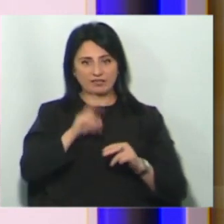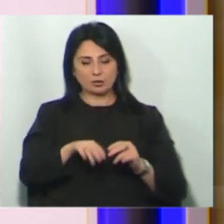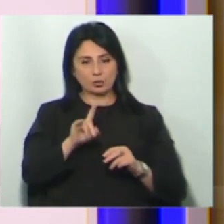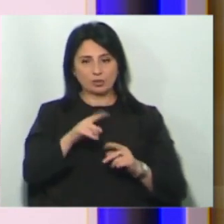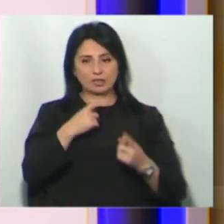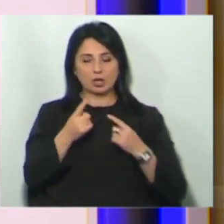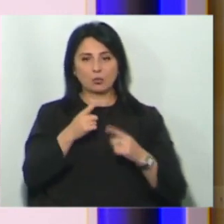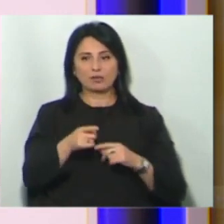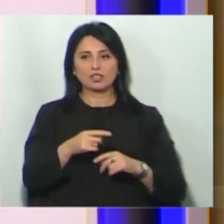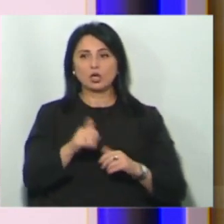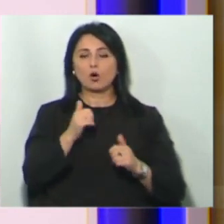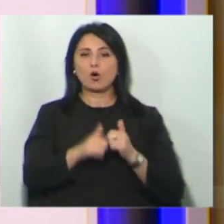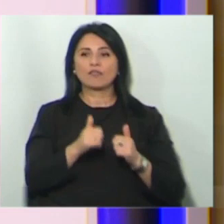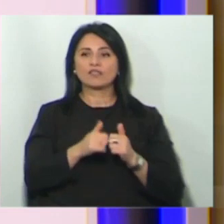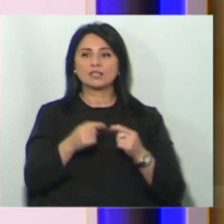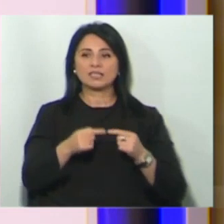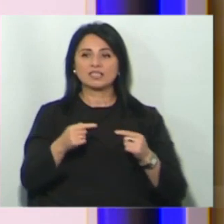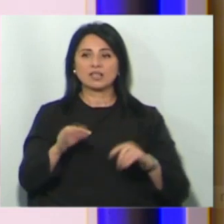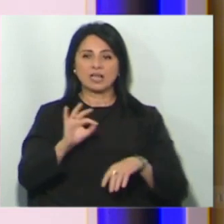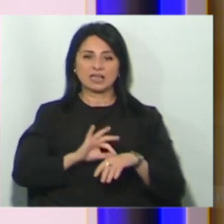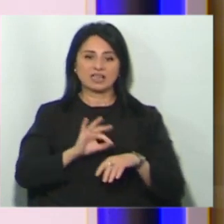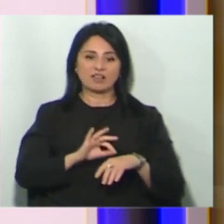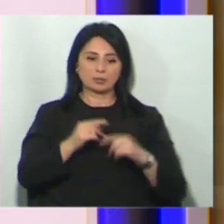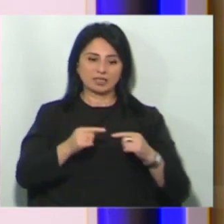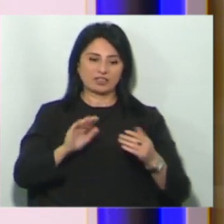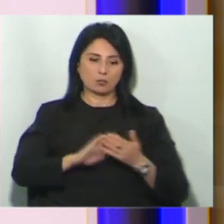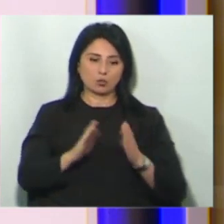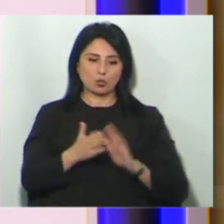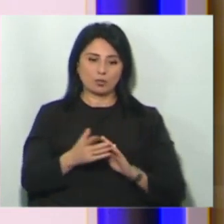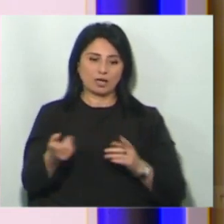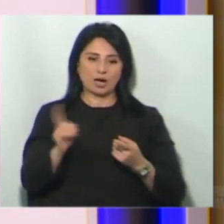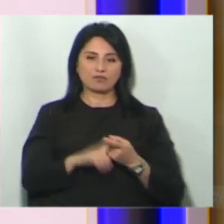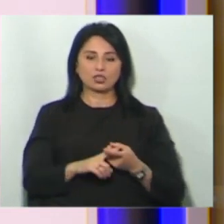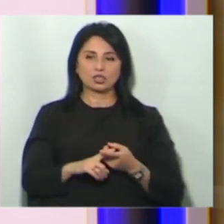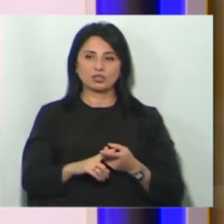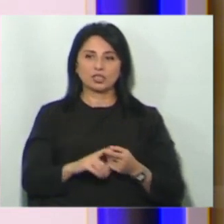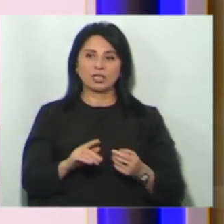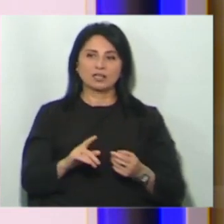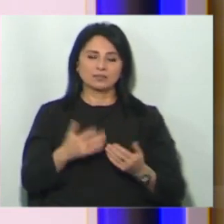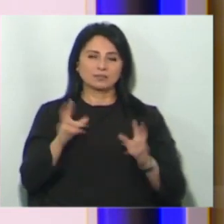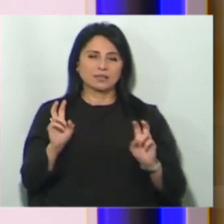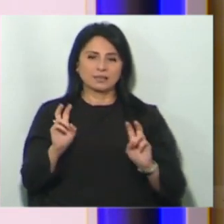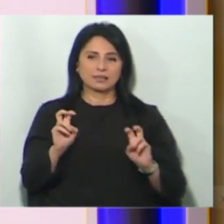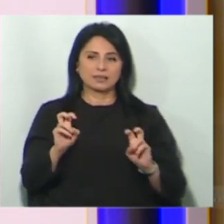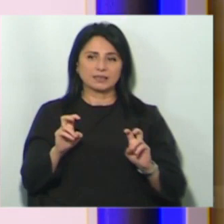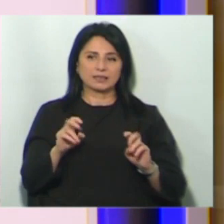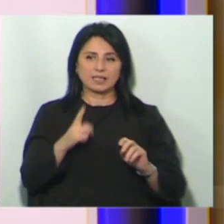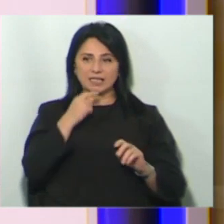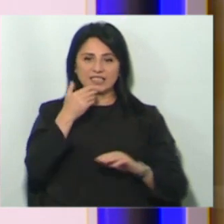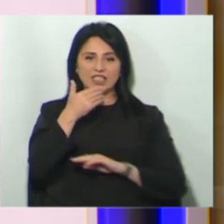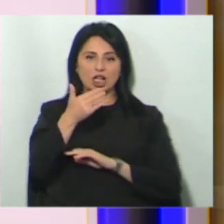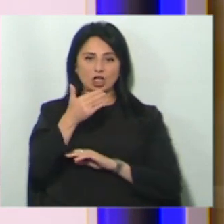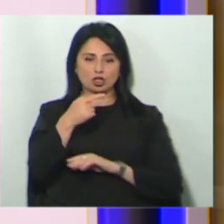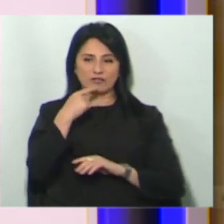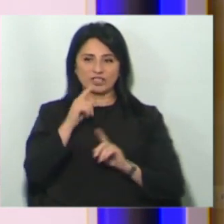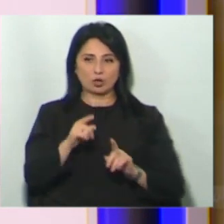დავასრულებთ ჩვენ საუბარს, ყოველთვის სხვადასხვა დაავადებასთან, სხვადასხვა მდგომარეობასთან კავშირში პირობითად ეგრეთ წოდებულ წითელ დროშებზე